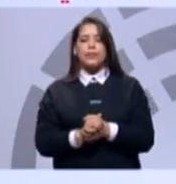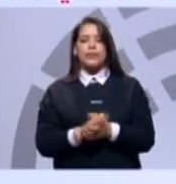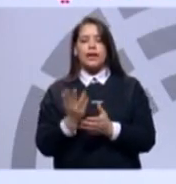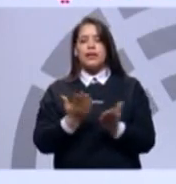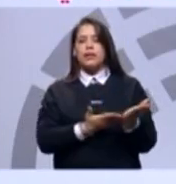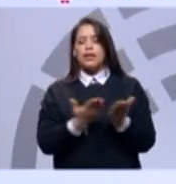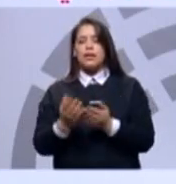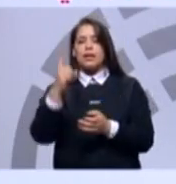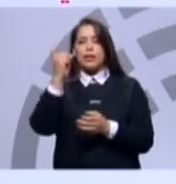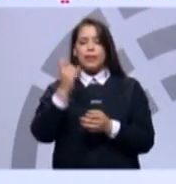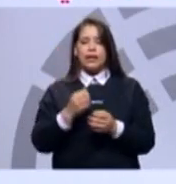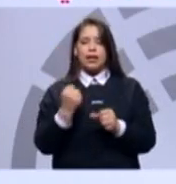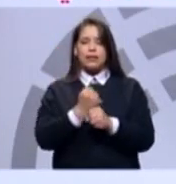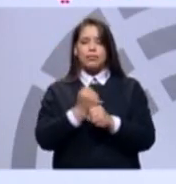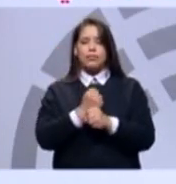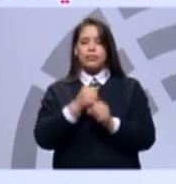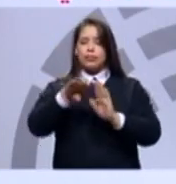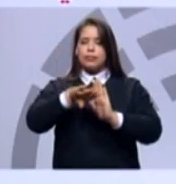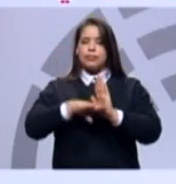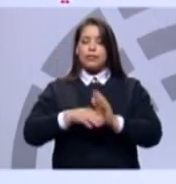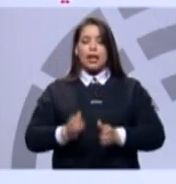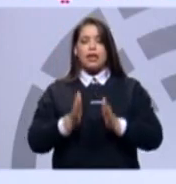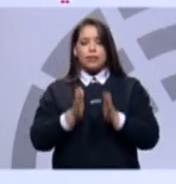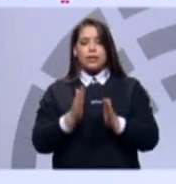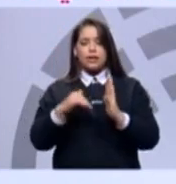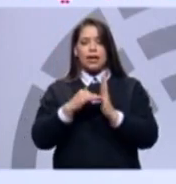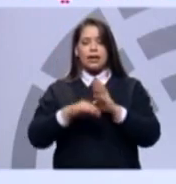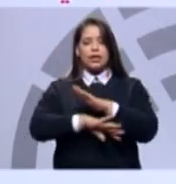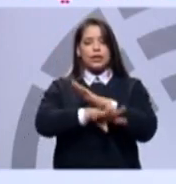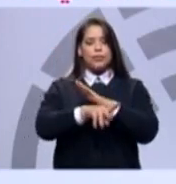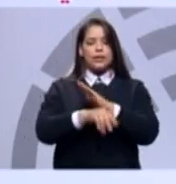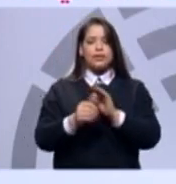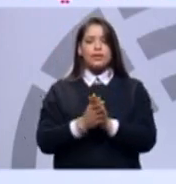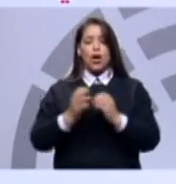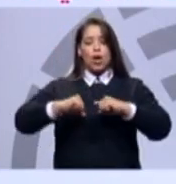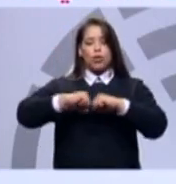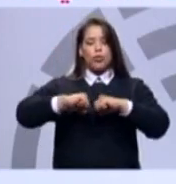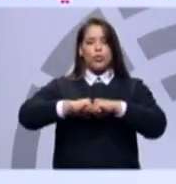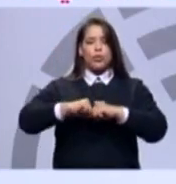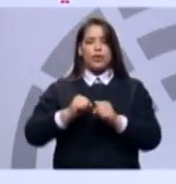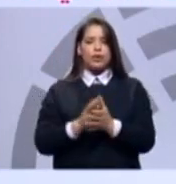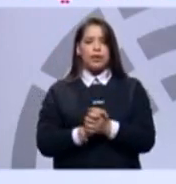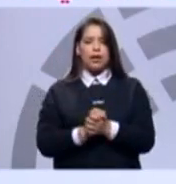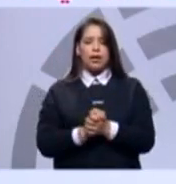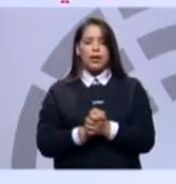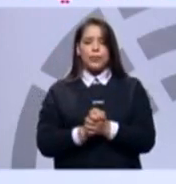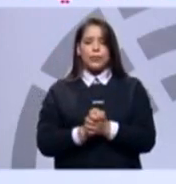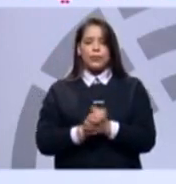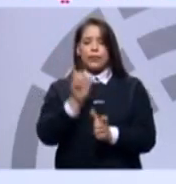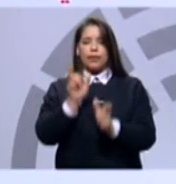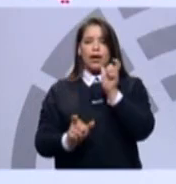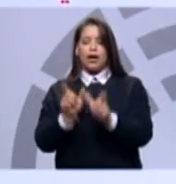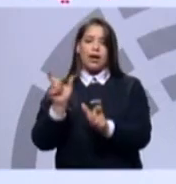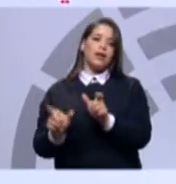الميت المائيه كم ساعه يعمل على تسريعات سالم الحد من السرقات والبركات كما ساعملوا على خلق مواطن شغل